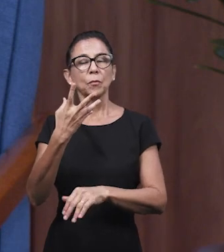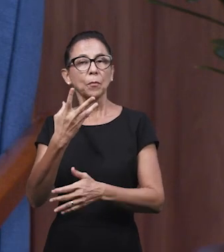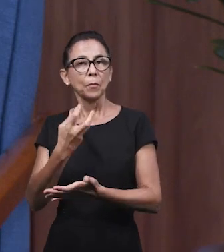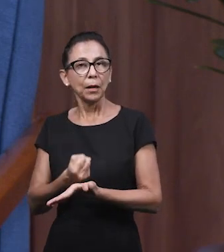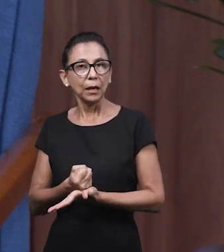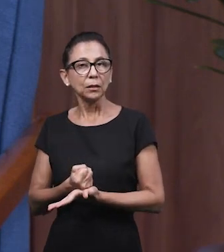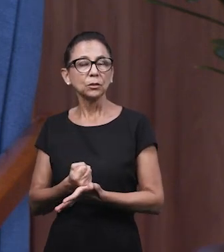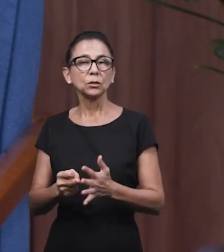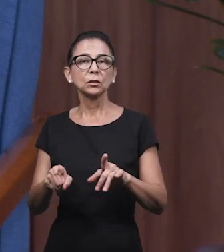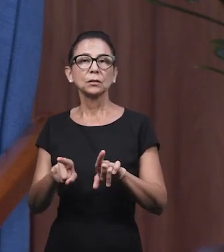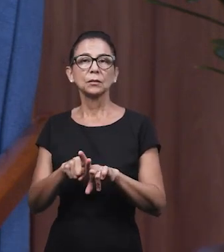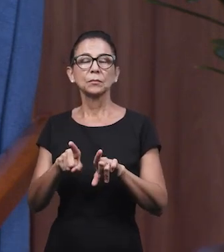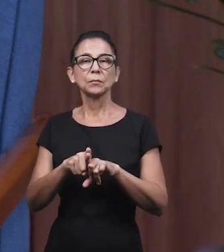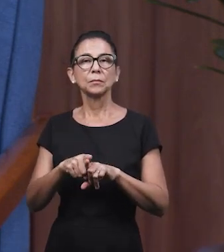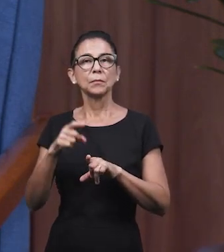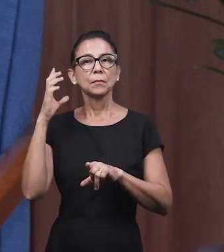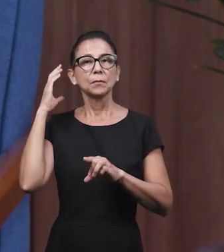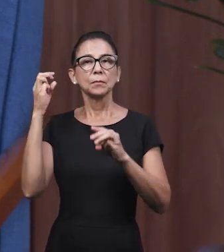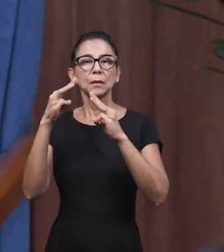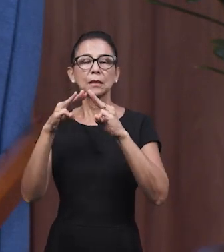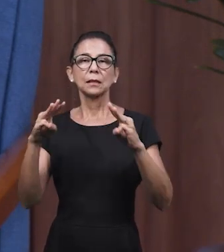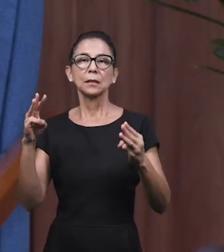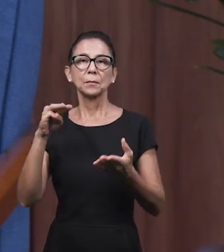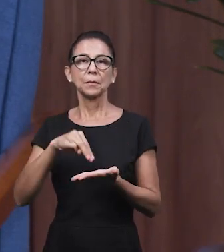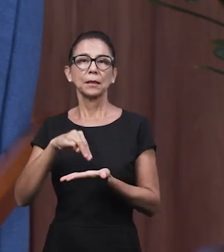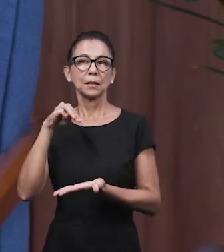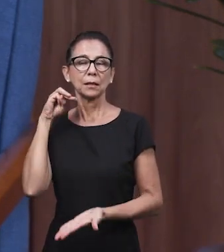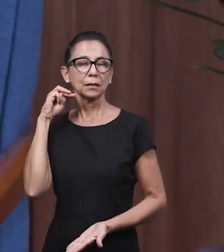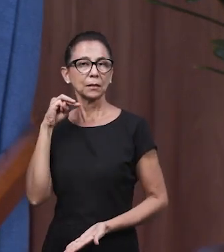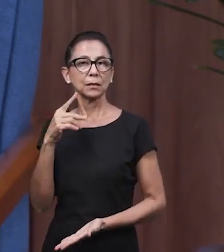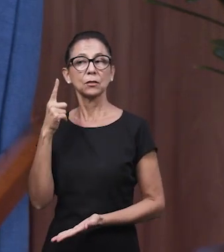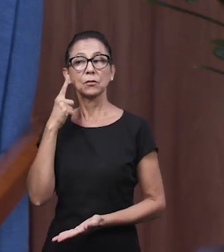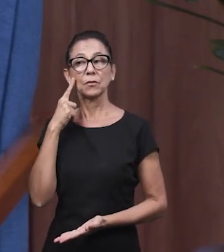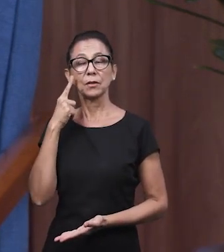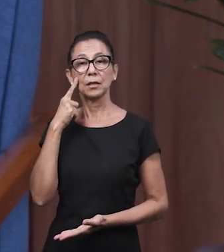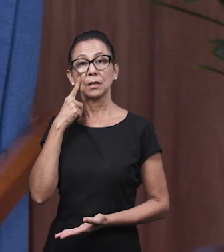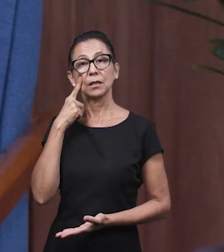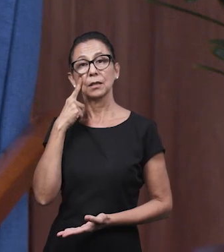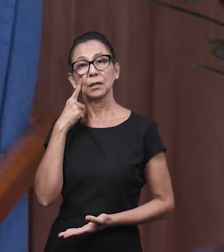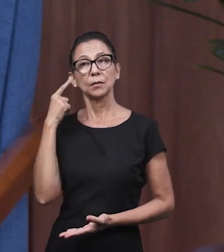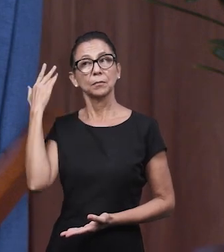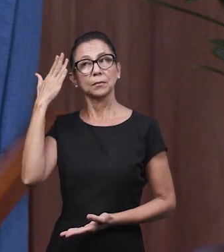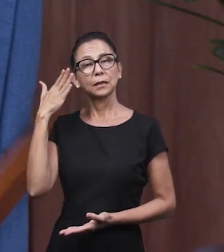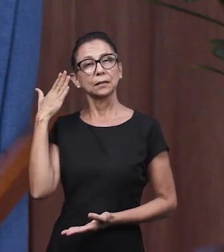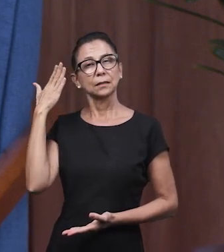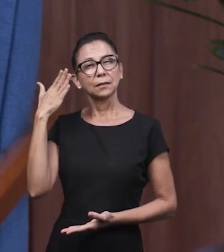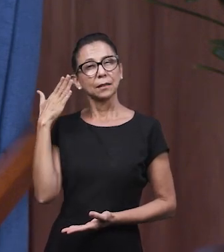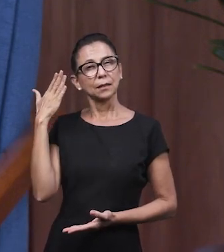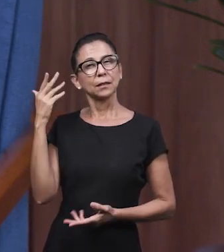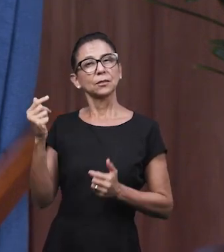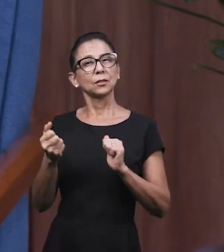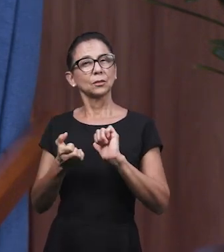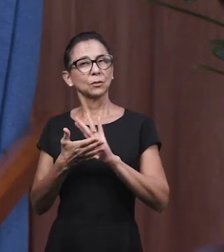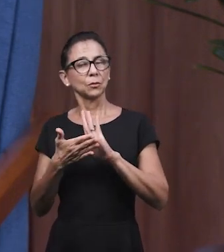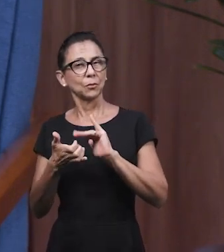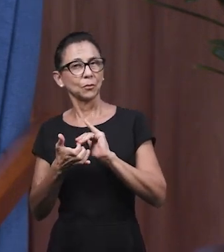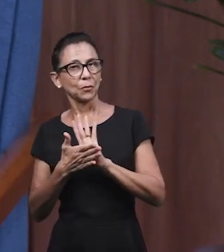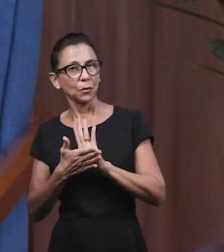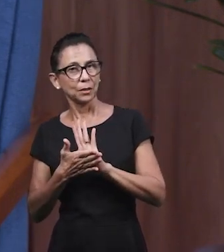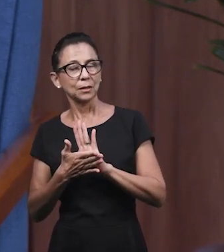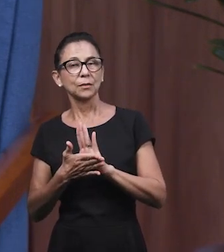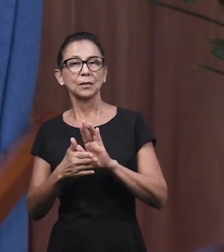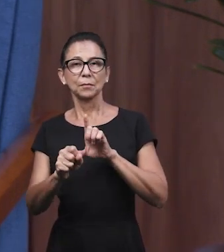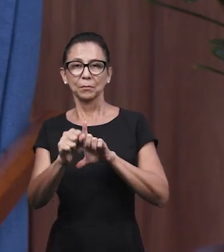l'Église chrétienne Maranatha et de la radio Manaïm. Et écoutez de loin des messages bibliques 24 heures par jour. Et vous